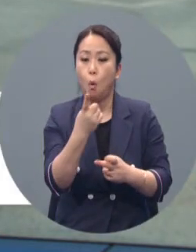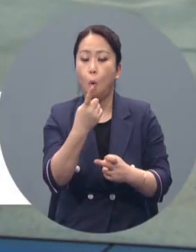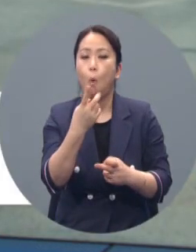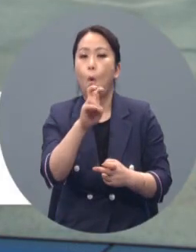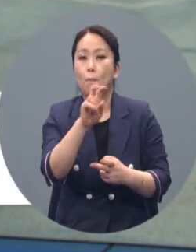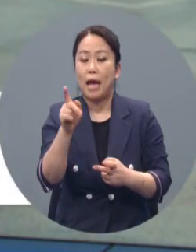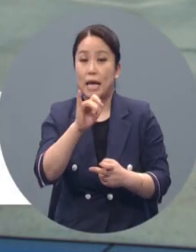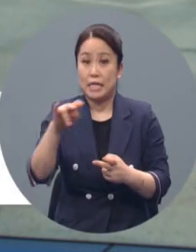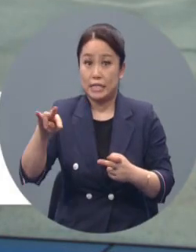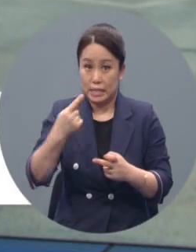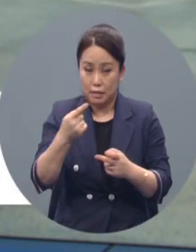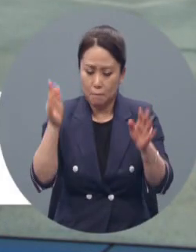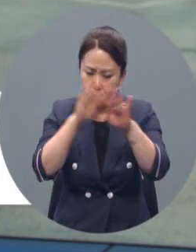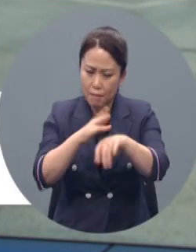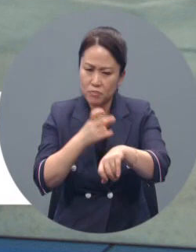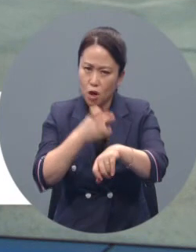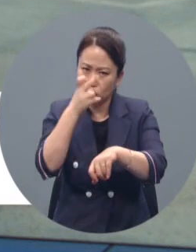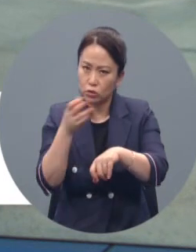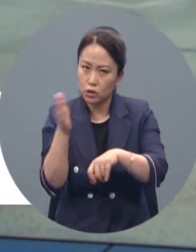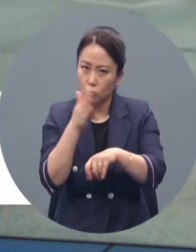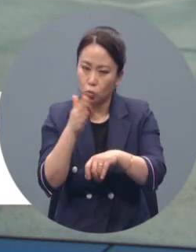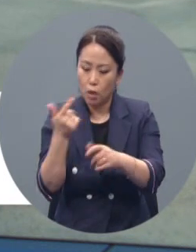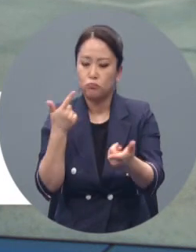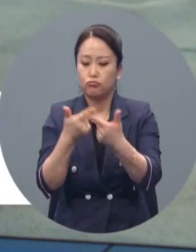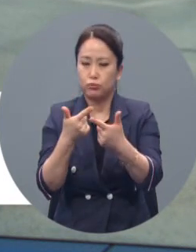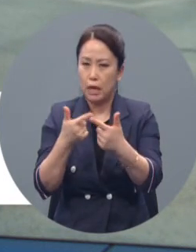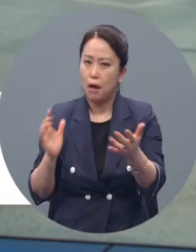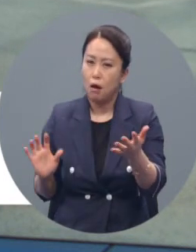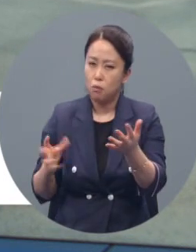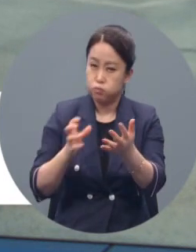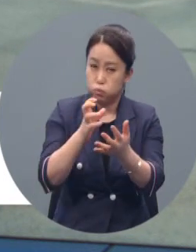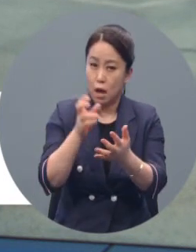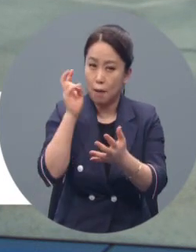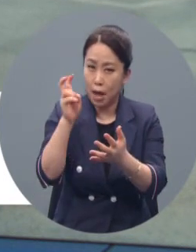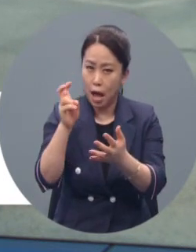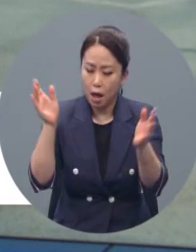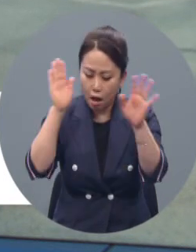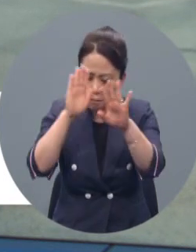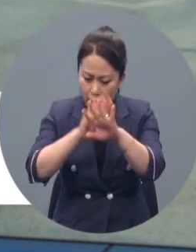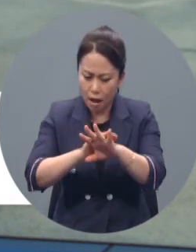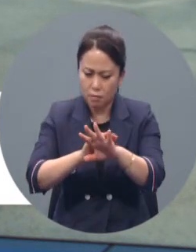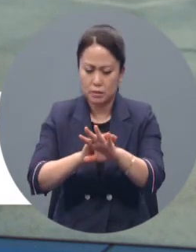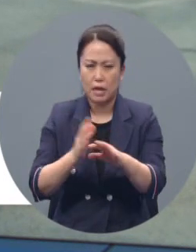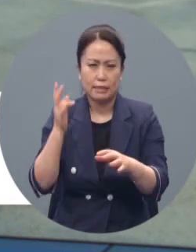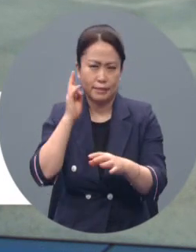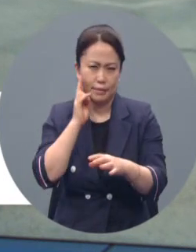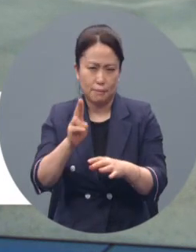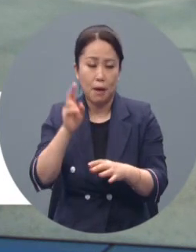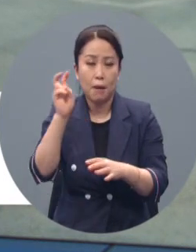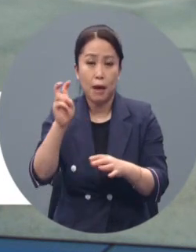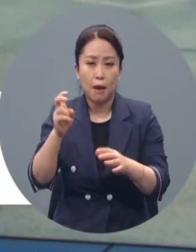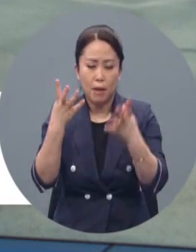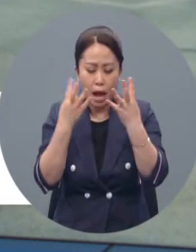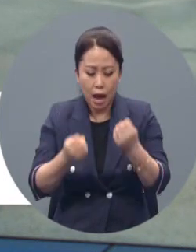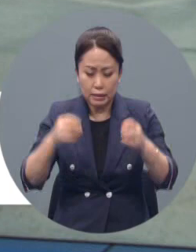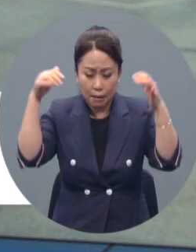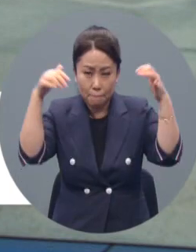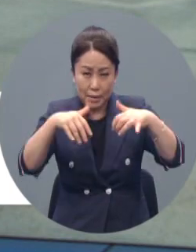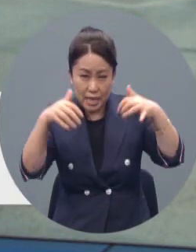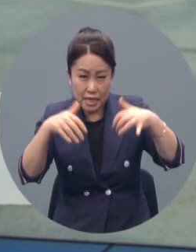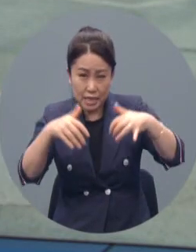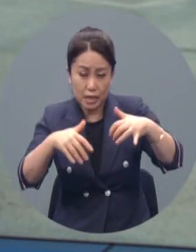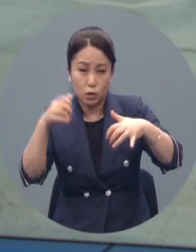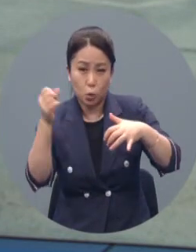것으로 보입니다. 부산도 태풍주의보가 발효된 가운데 밤사이 고비를 맞을 전망인데요. 많은 비와 함께 순간